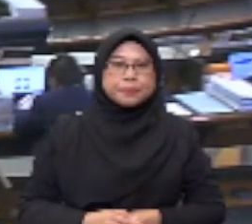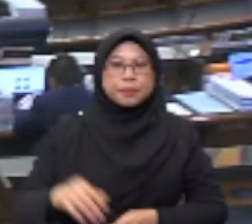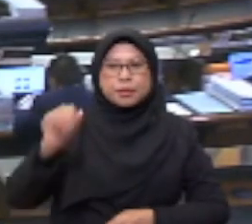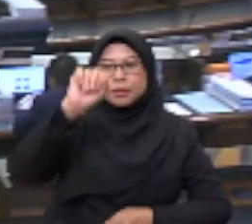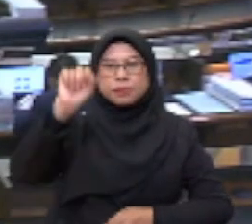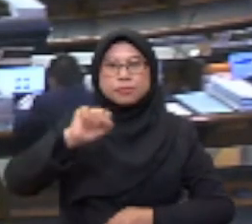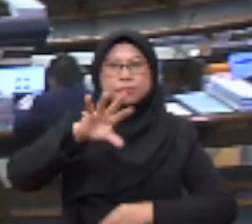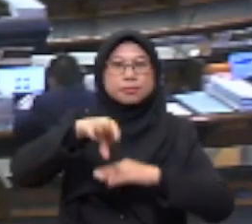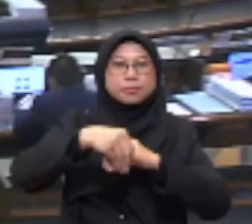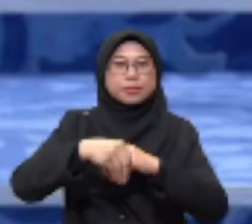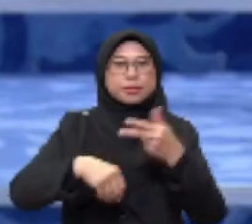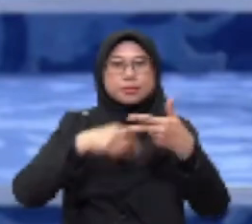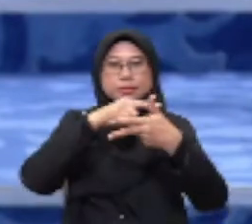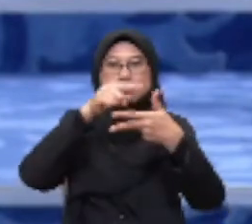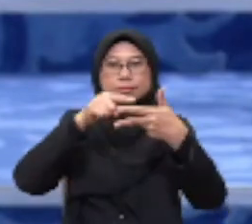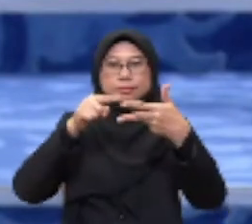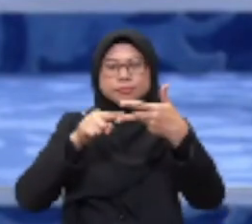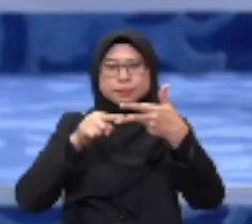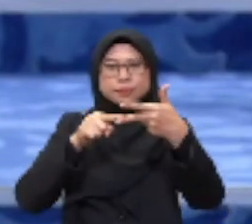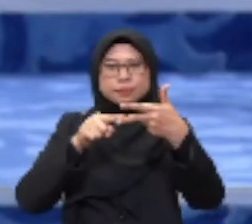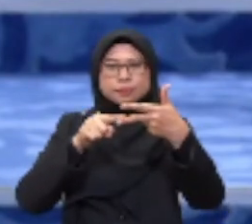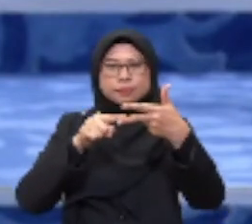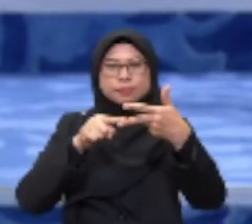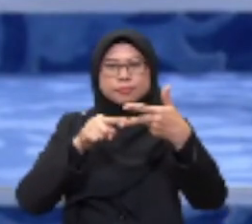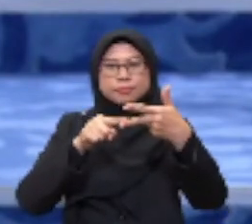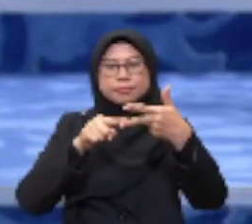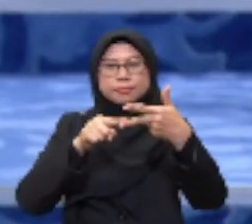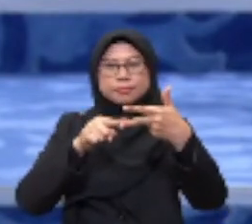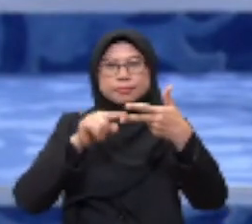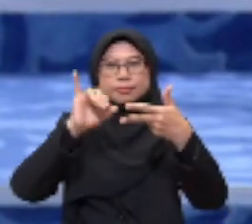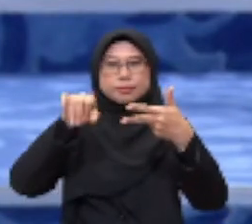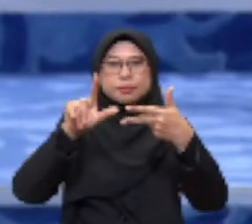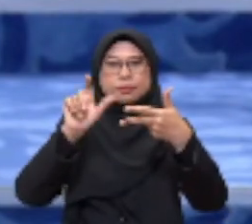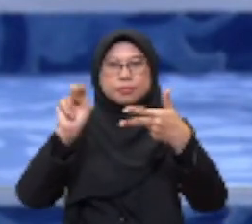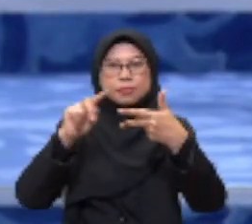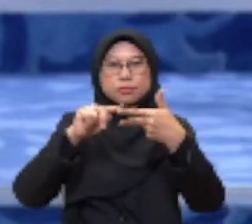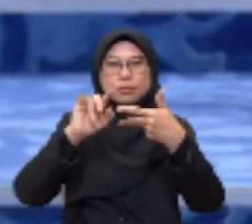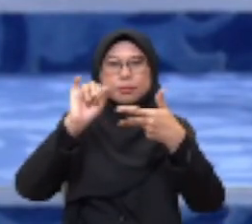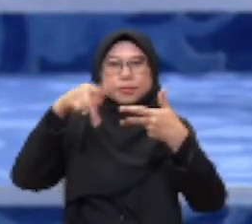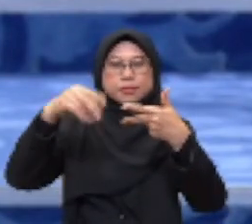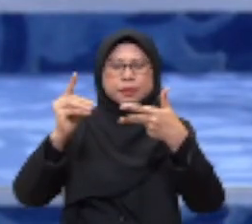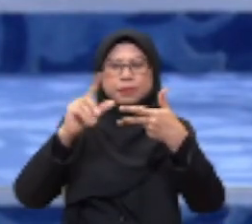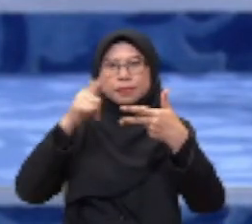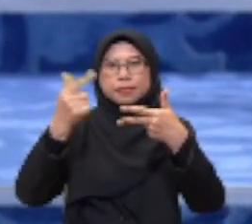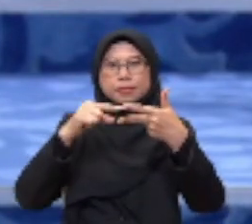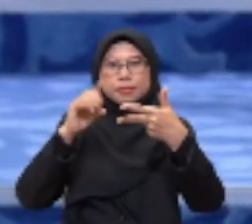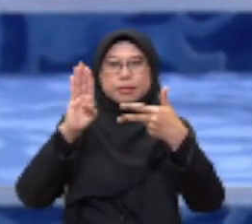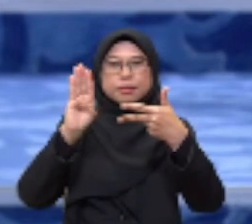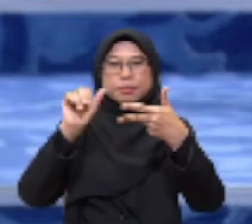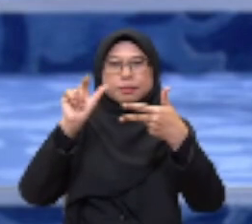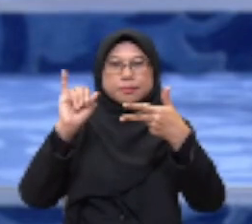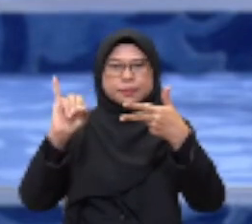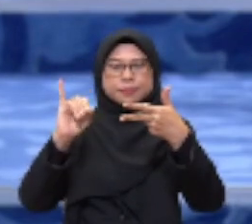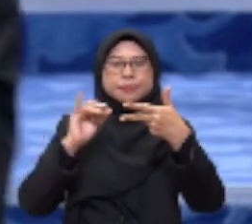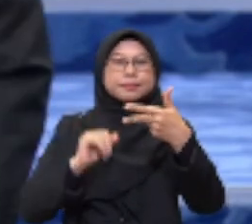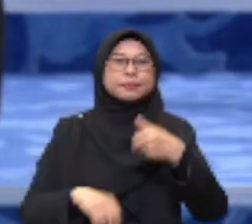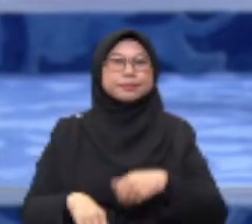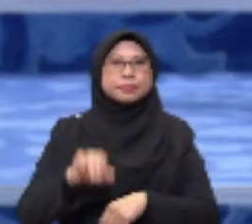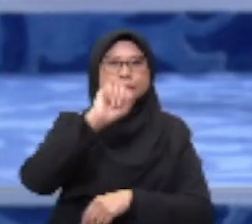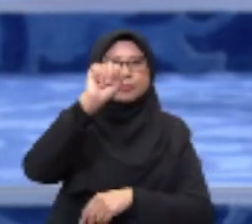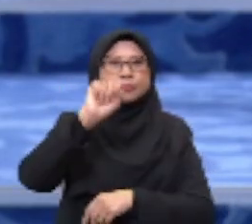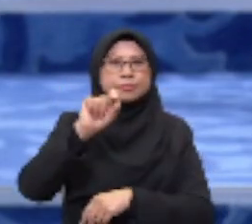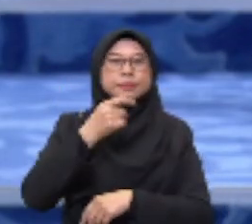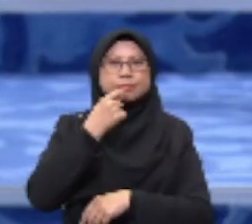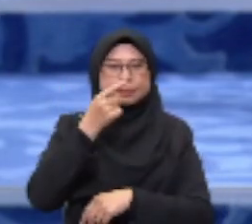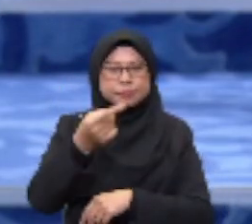Soalan tambahan tu ada tiga bahagian. Terus. Jerlon, IPD lain, balai lain, ya. Soalan yang kita nak